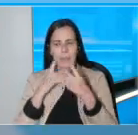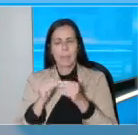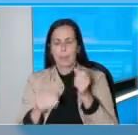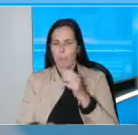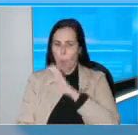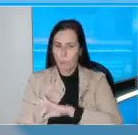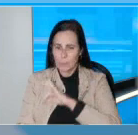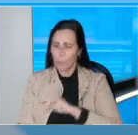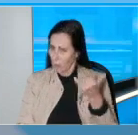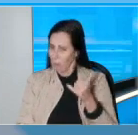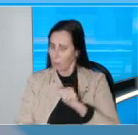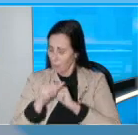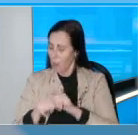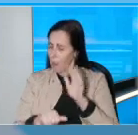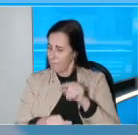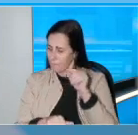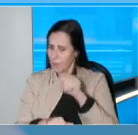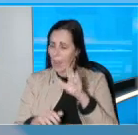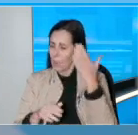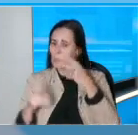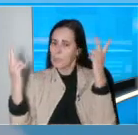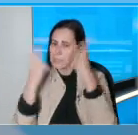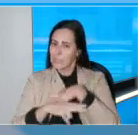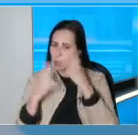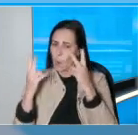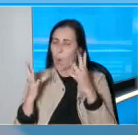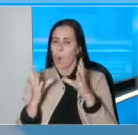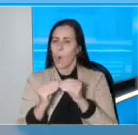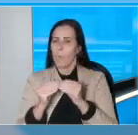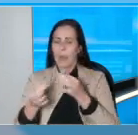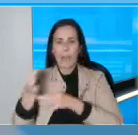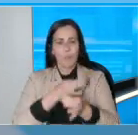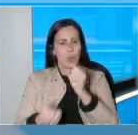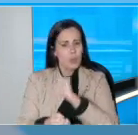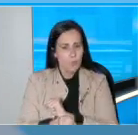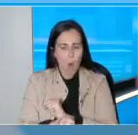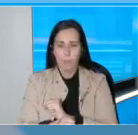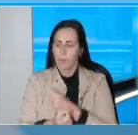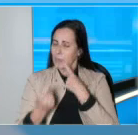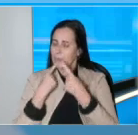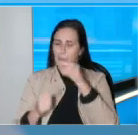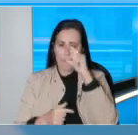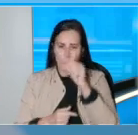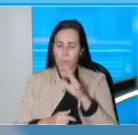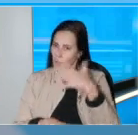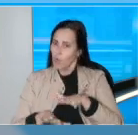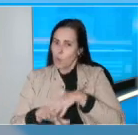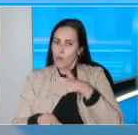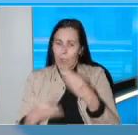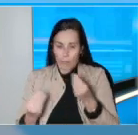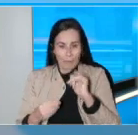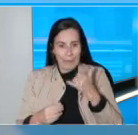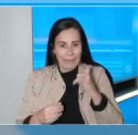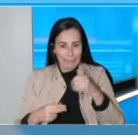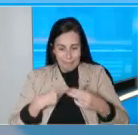מוסקבה, הוא אפילו הגיע לסיכום על חילופי שבועים, ושוחח עם הנשיא פוטין, והייתה תחושה שאולי דברים